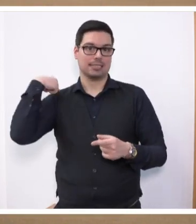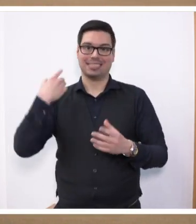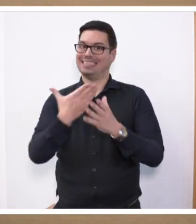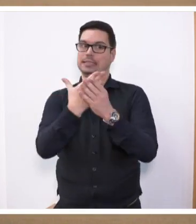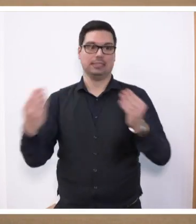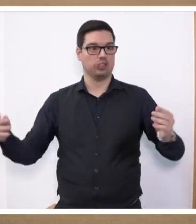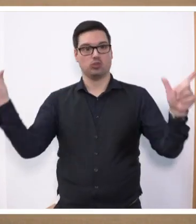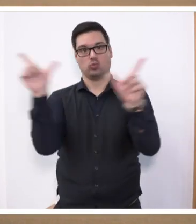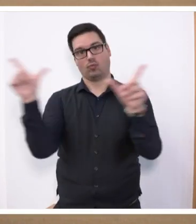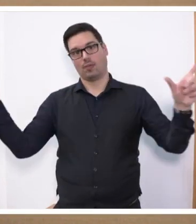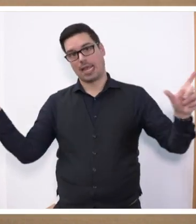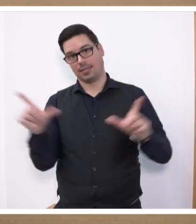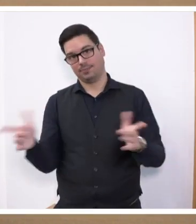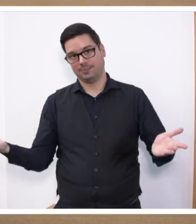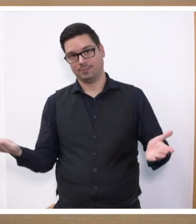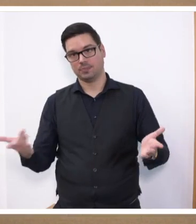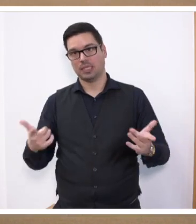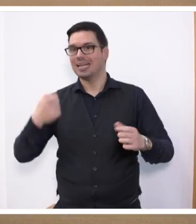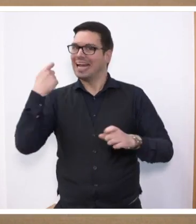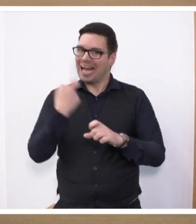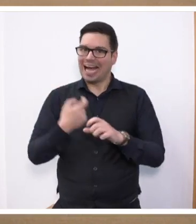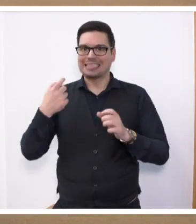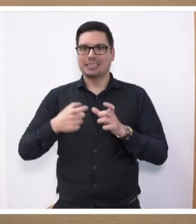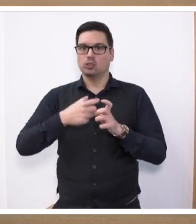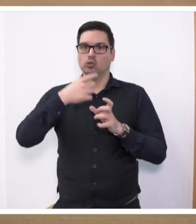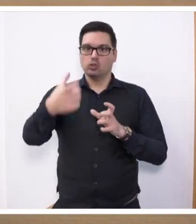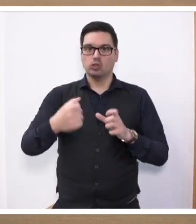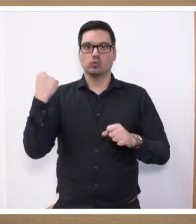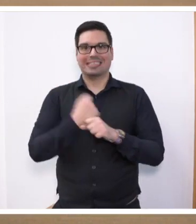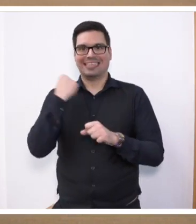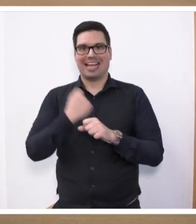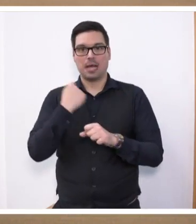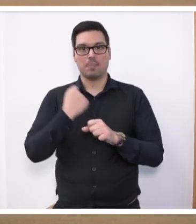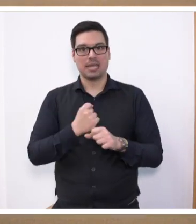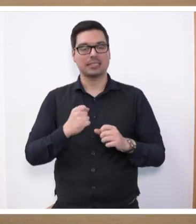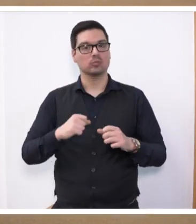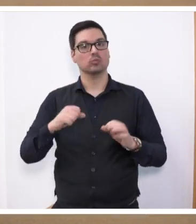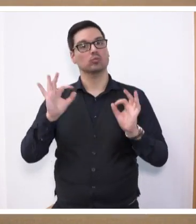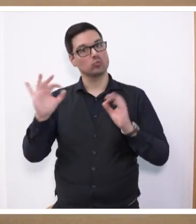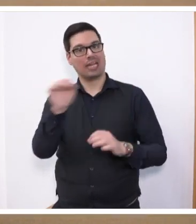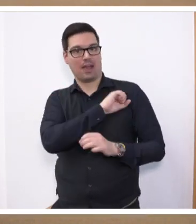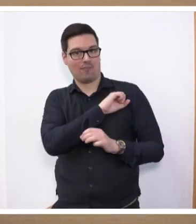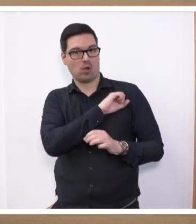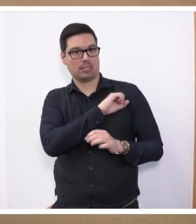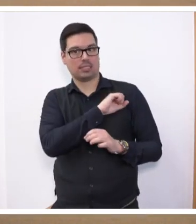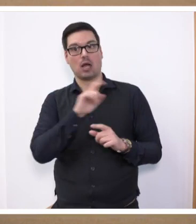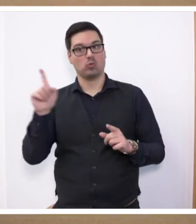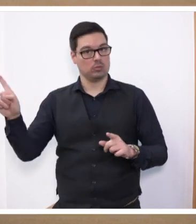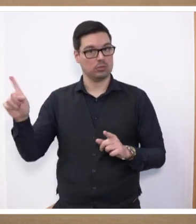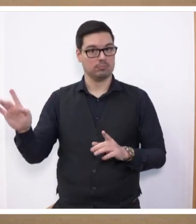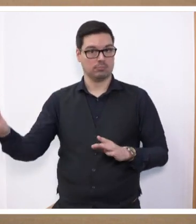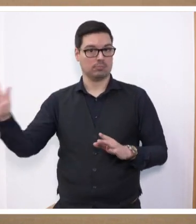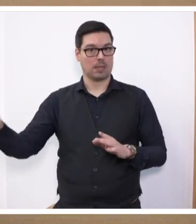zu feiern gehabt. Das war ein hartes Stück Arbeit und dieser großartige Erfolg bleibt auch euer